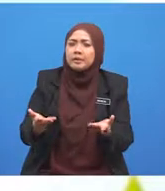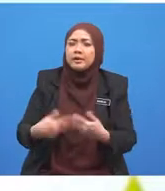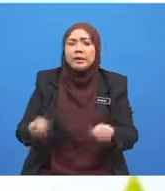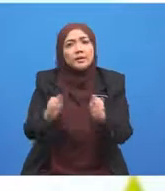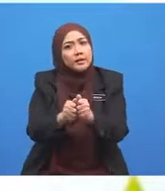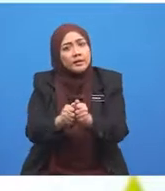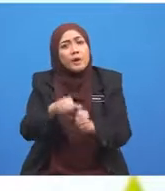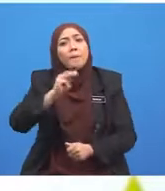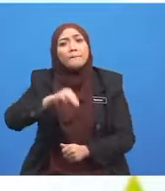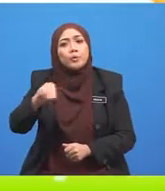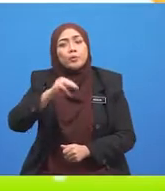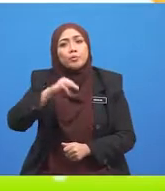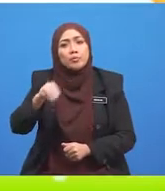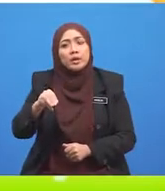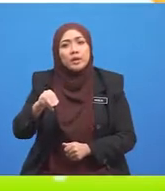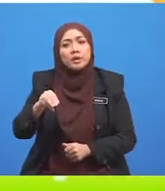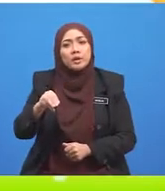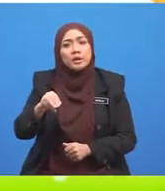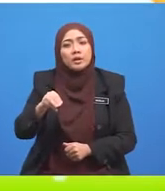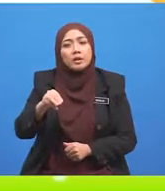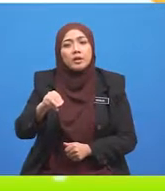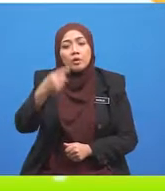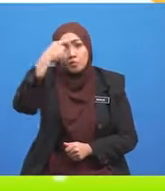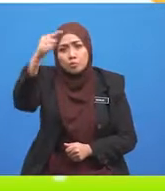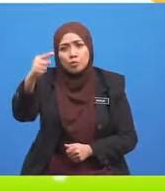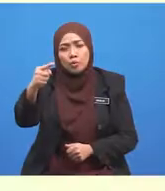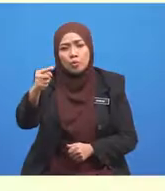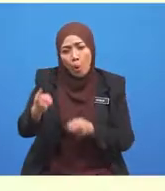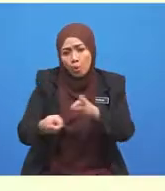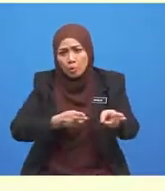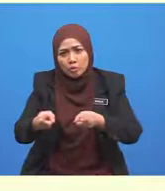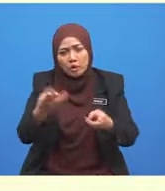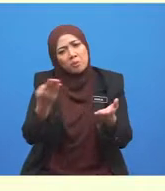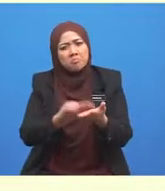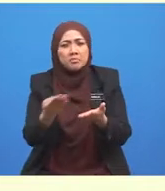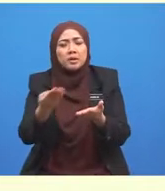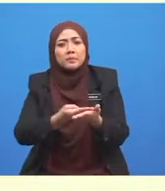tersebut secara berhemah? Mari lihat paparan ini.